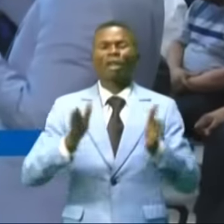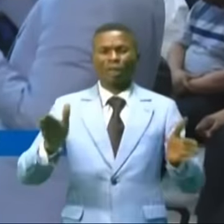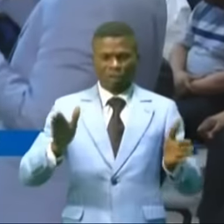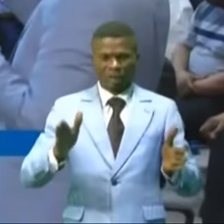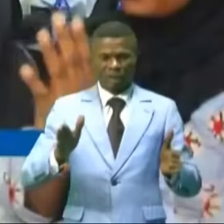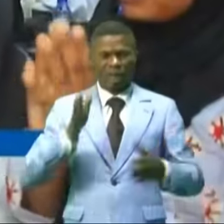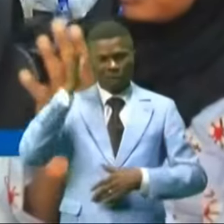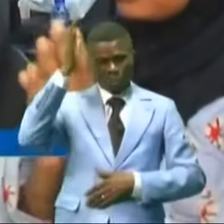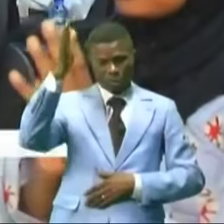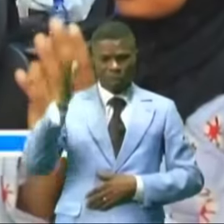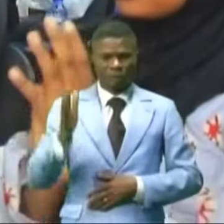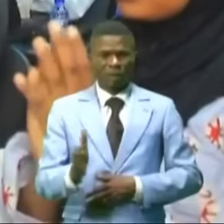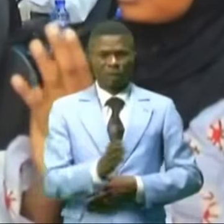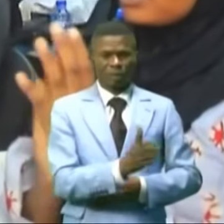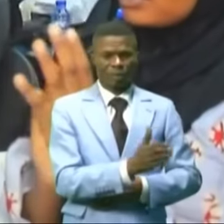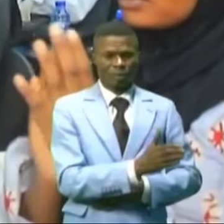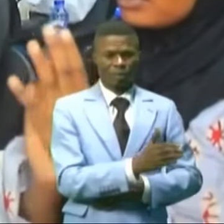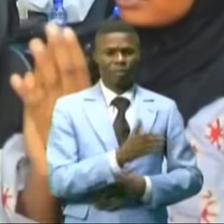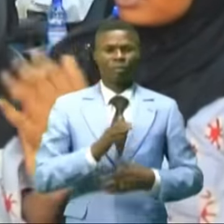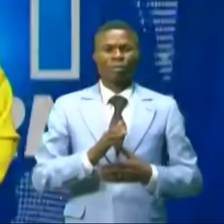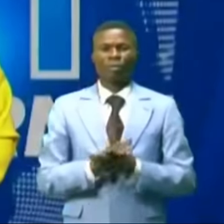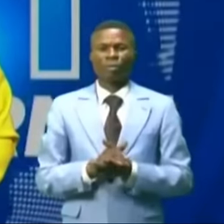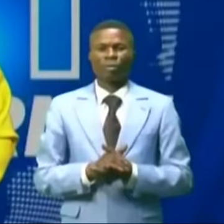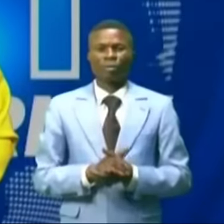les secteurs de la vie nationale.